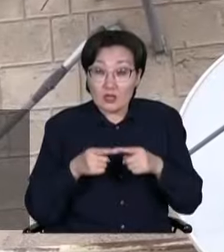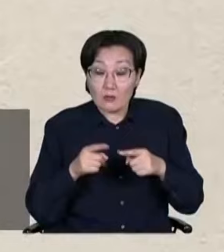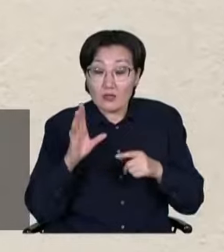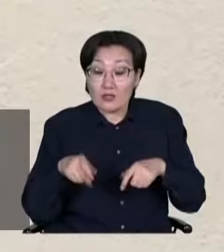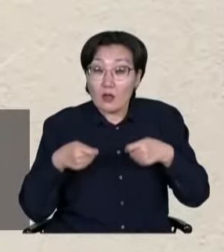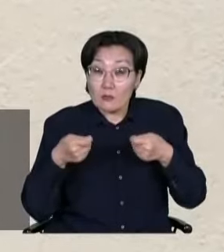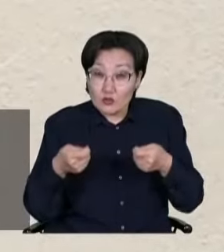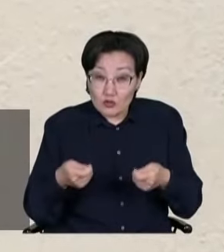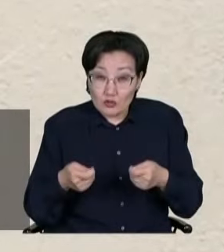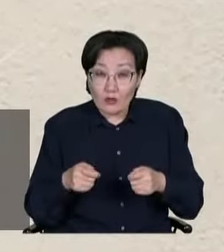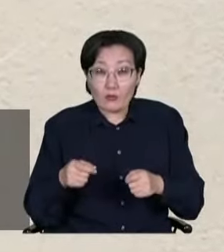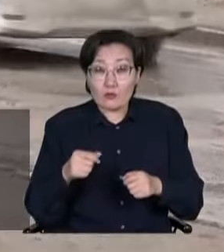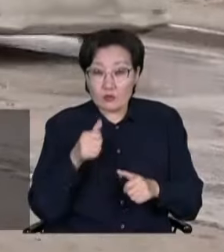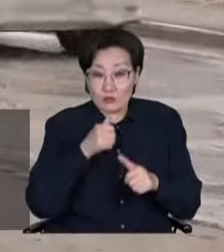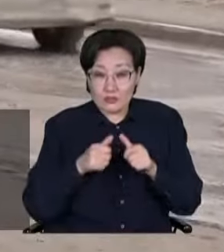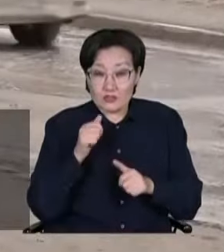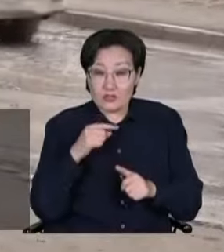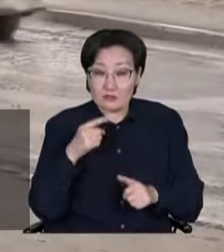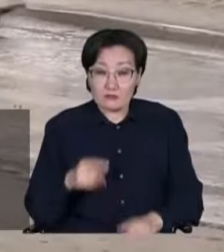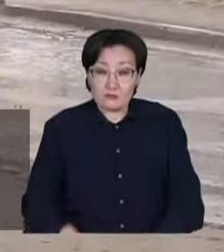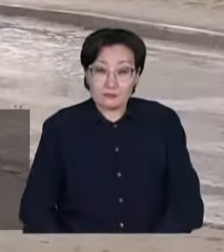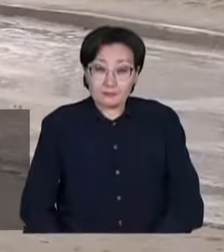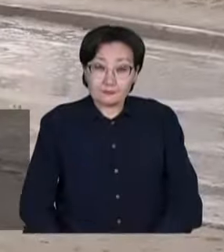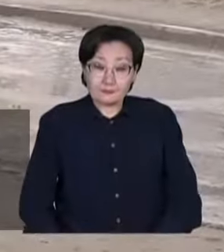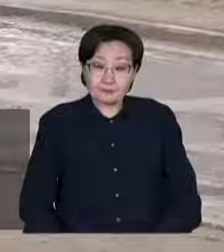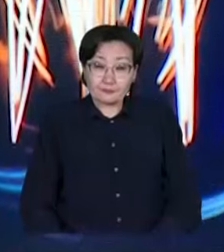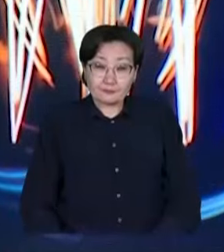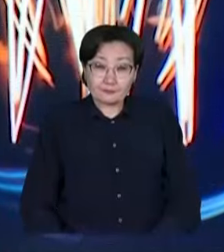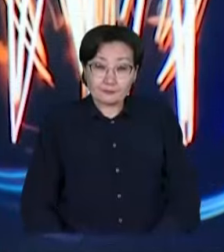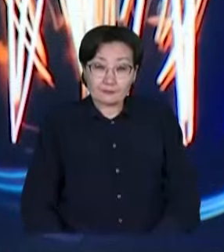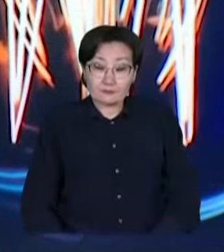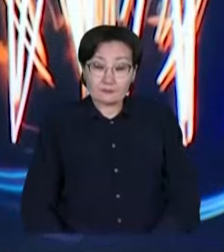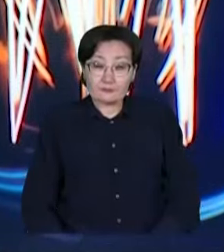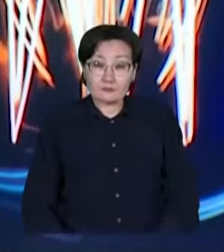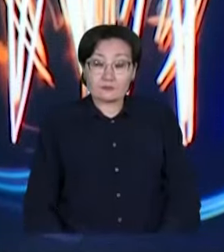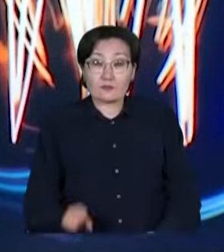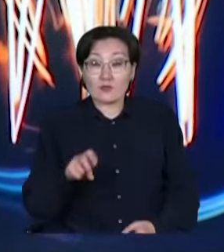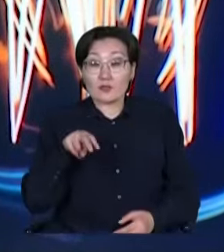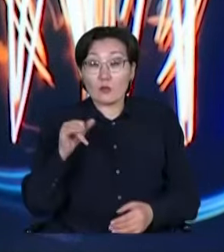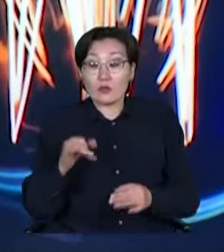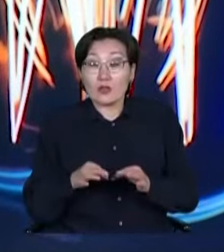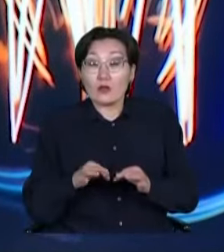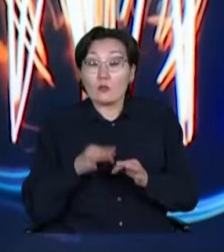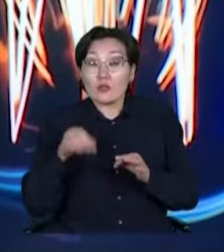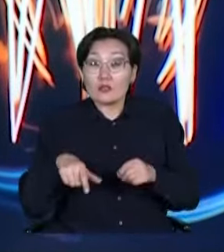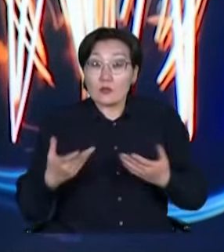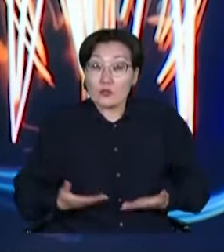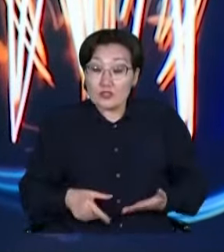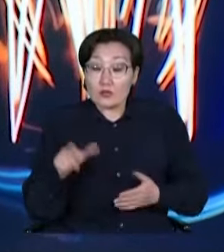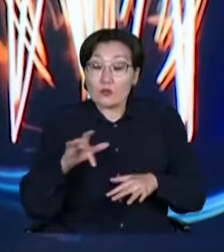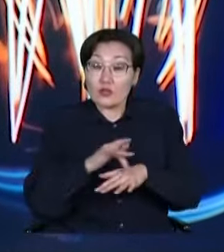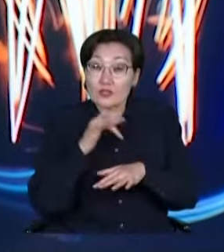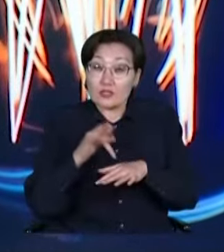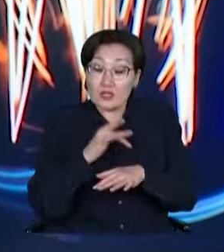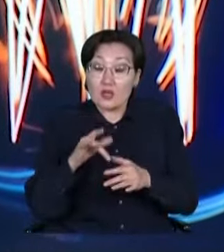Жазира Қуанышбекқызы, Мұқағали Нұрдәулет, Алматы телеарнасы, Жаңаөзеннен. Ұлытау облысының азаматтары коммуналдық қызметтің